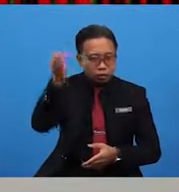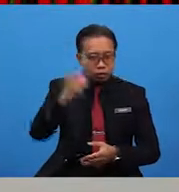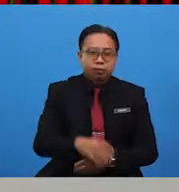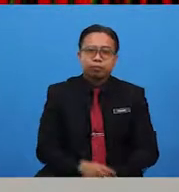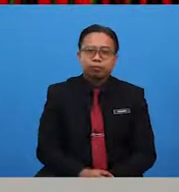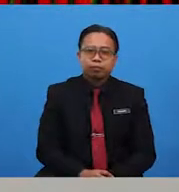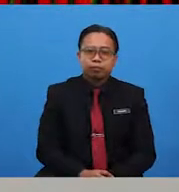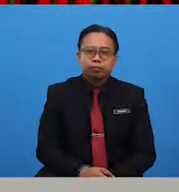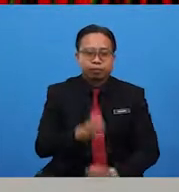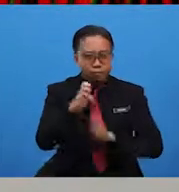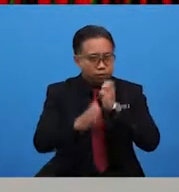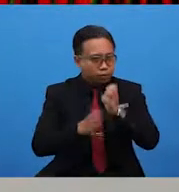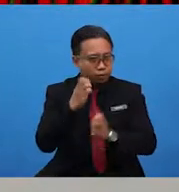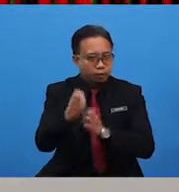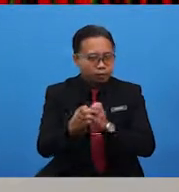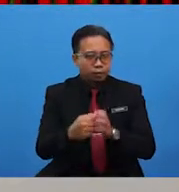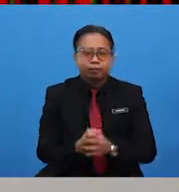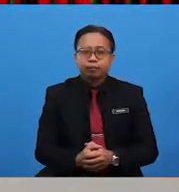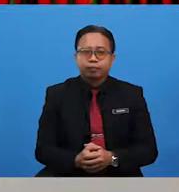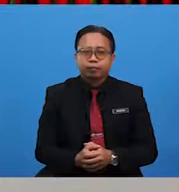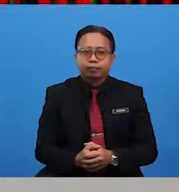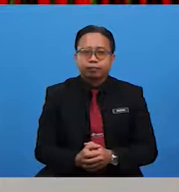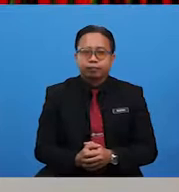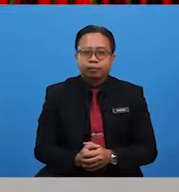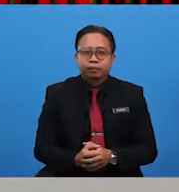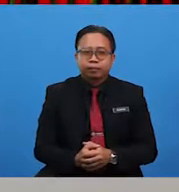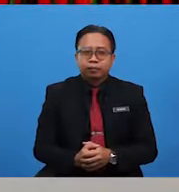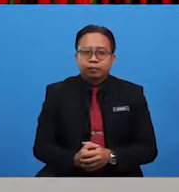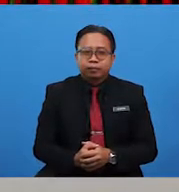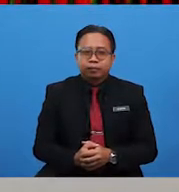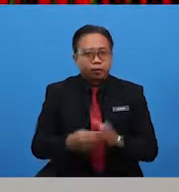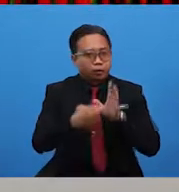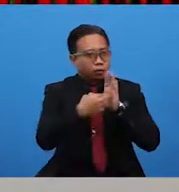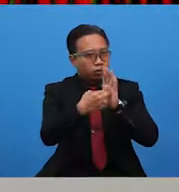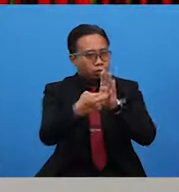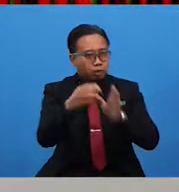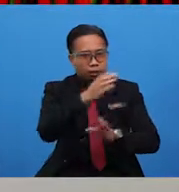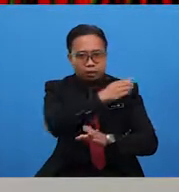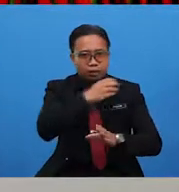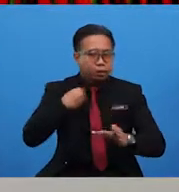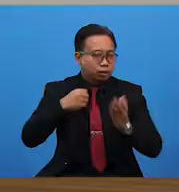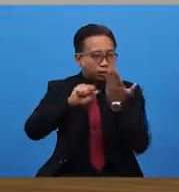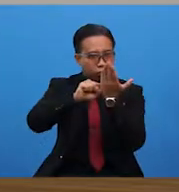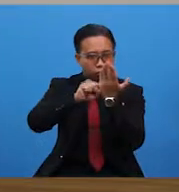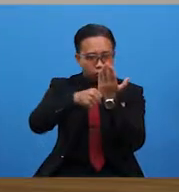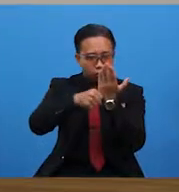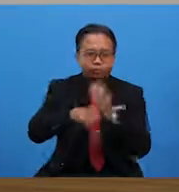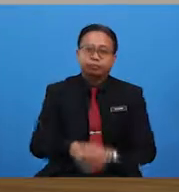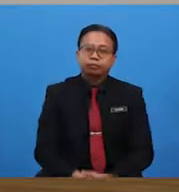kita eksperimentasi eksplorasi rujukan dan sumber